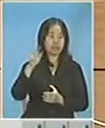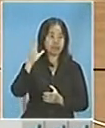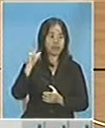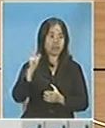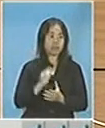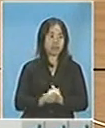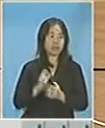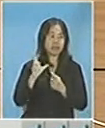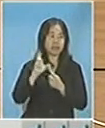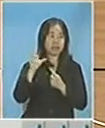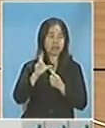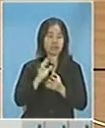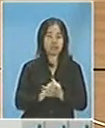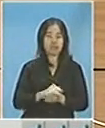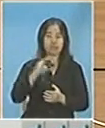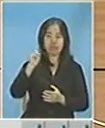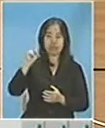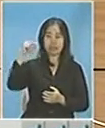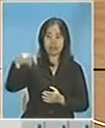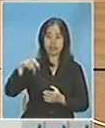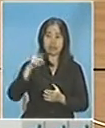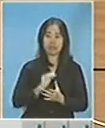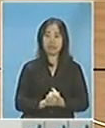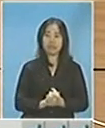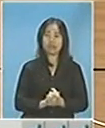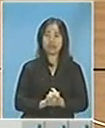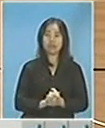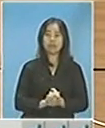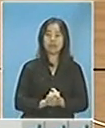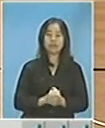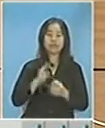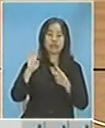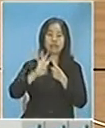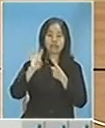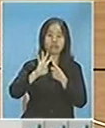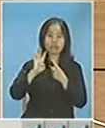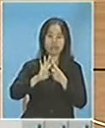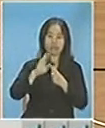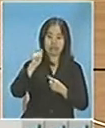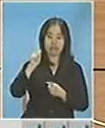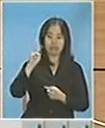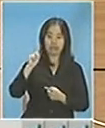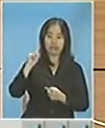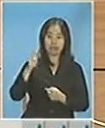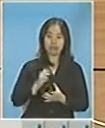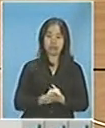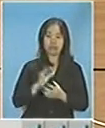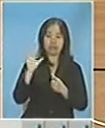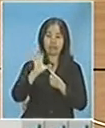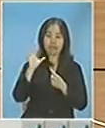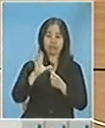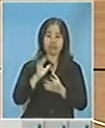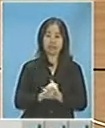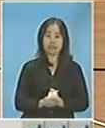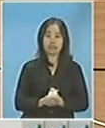ญ3นายนิพิษอินทรสมบัติ4นายกนกวงตระงาน5